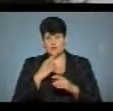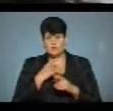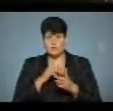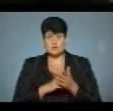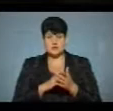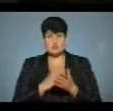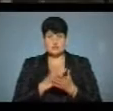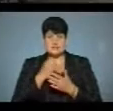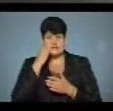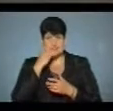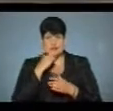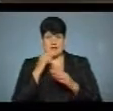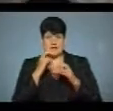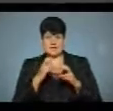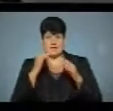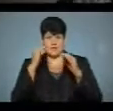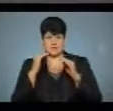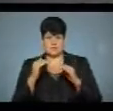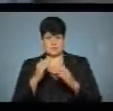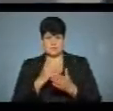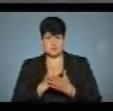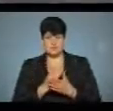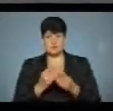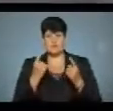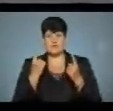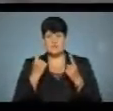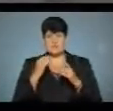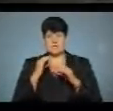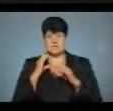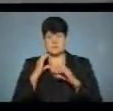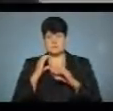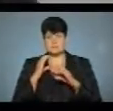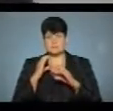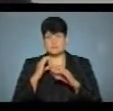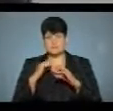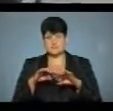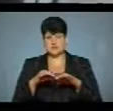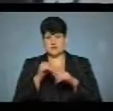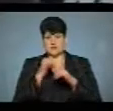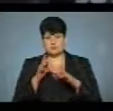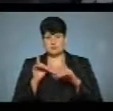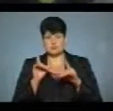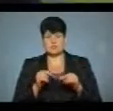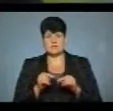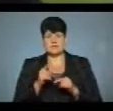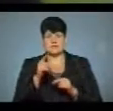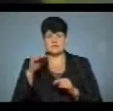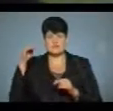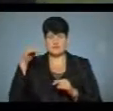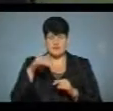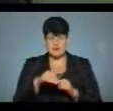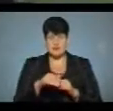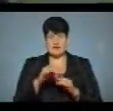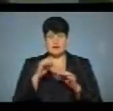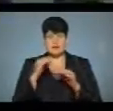стара лінія, яка опущена занизько, тому великі машини не можуть під нею проїхати. Ось звідси зверху їхав, а лінія стара